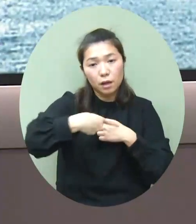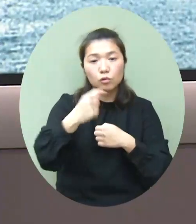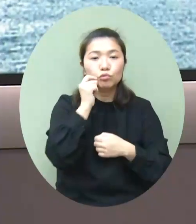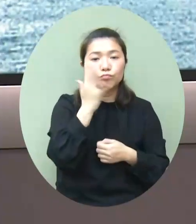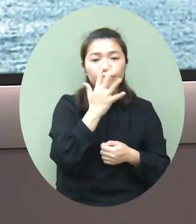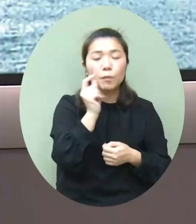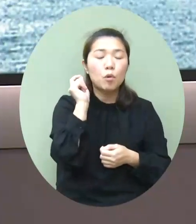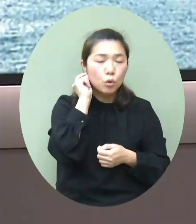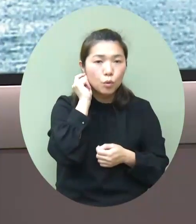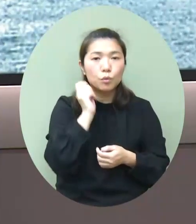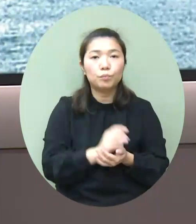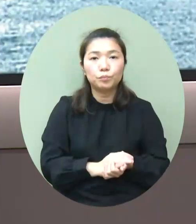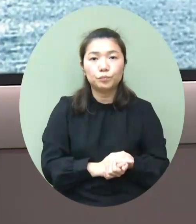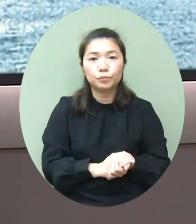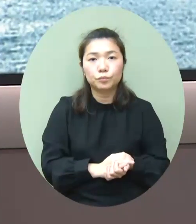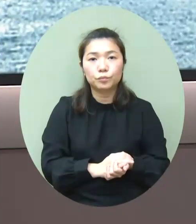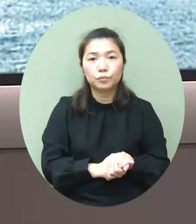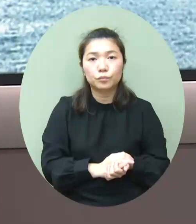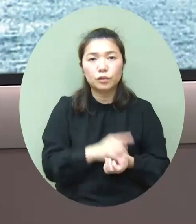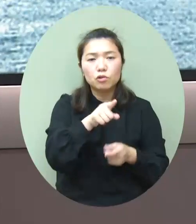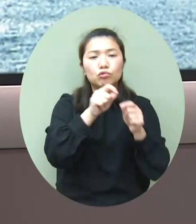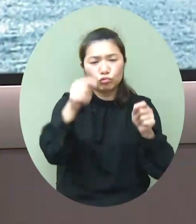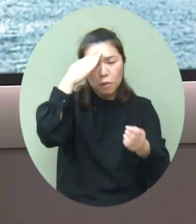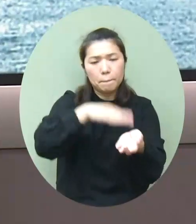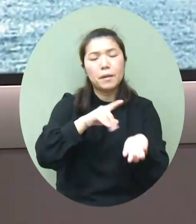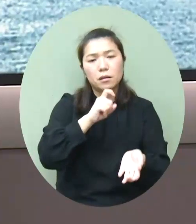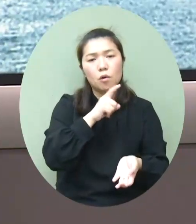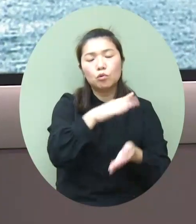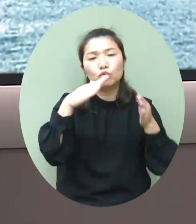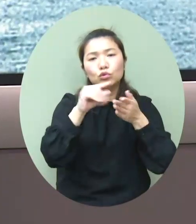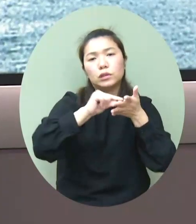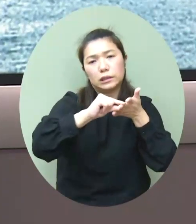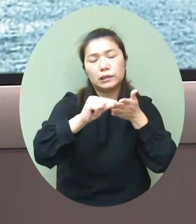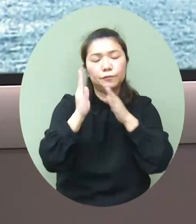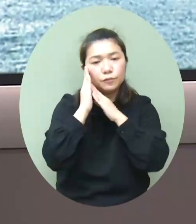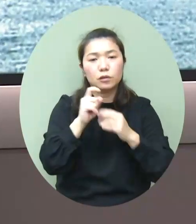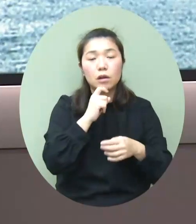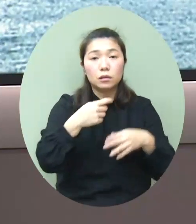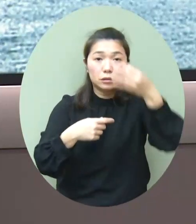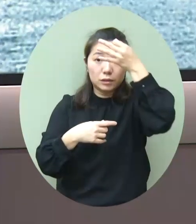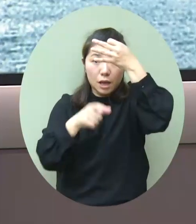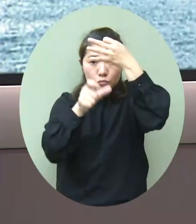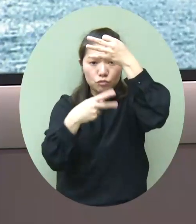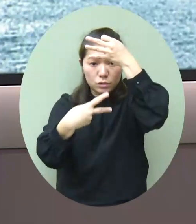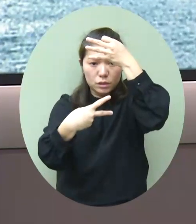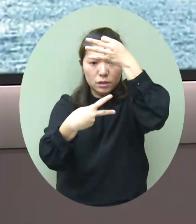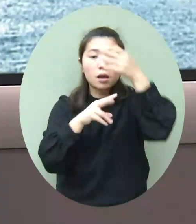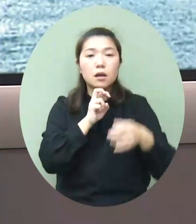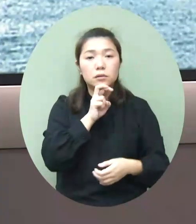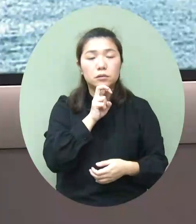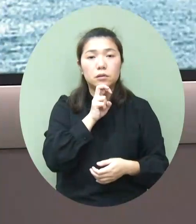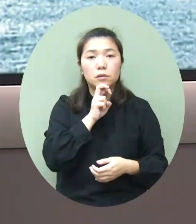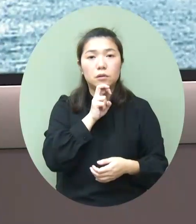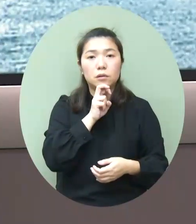一是55岁的女性，她是长期病患，住在院舍，在3月2号的下